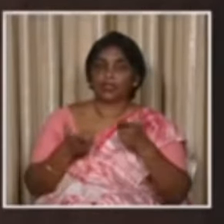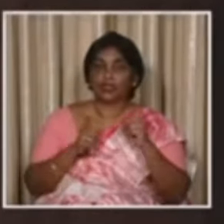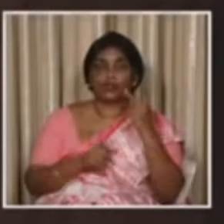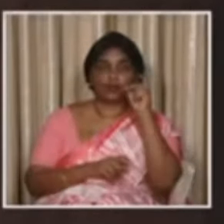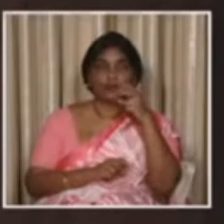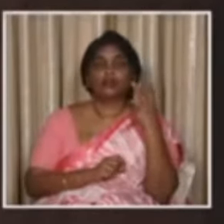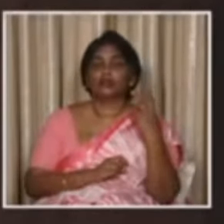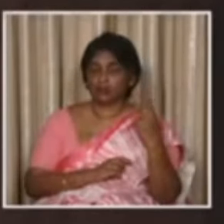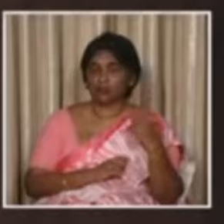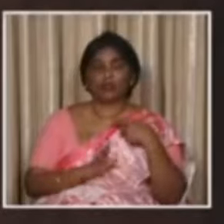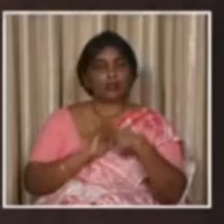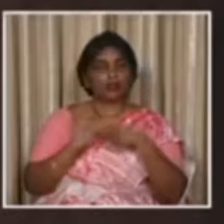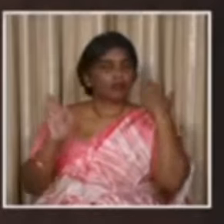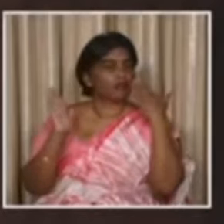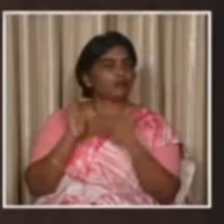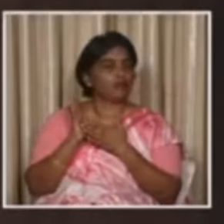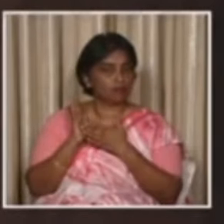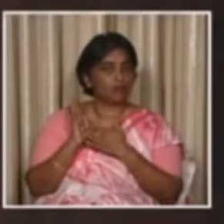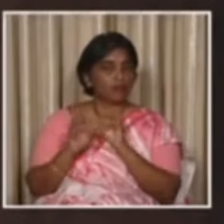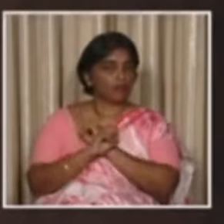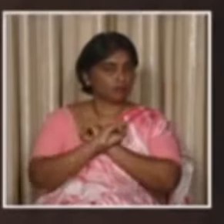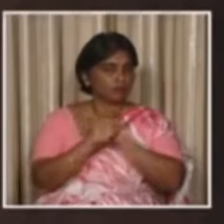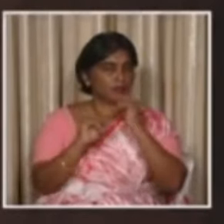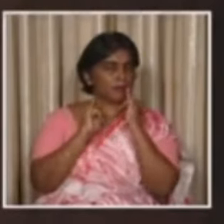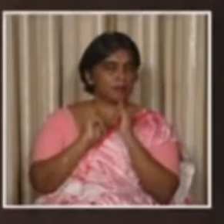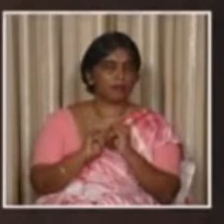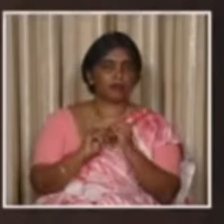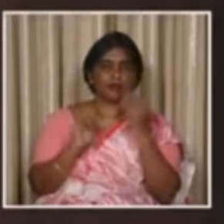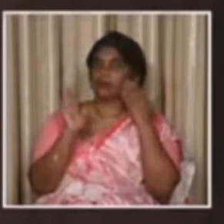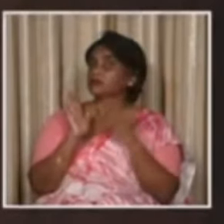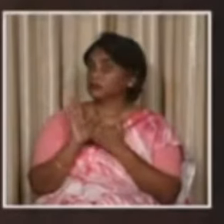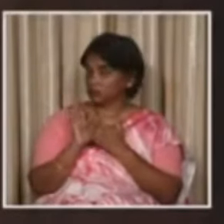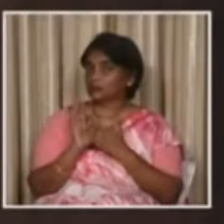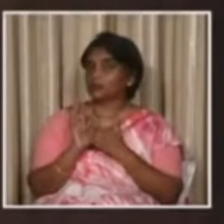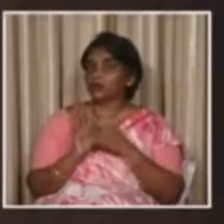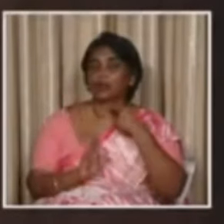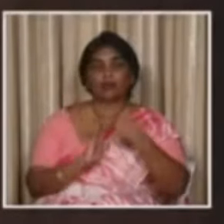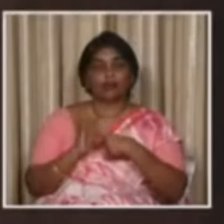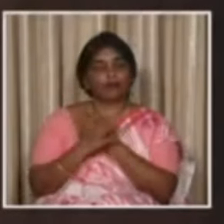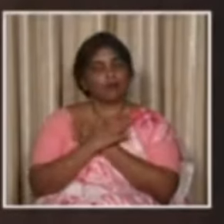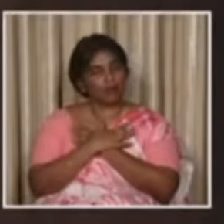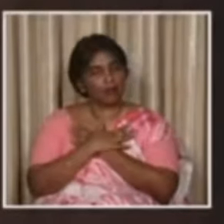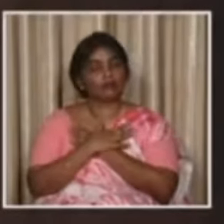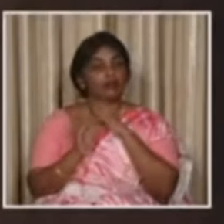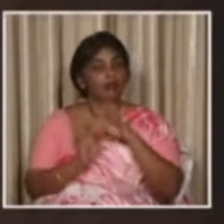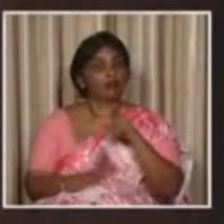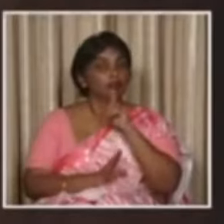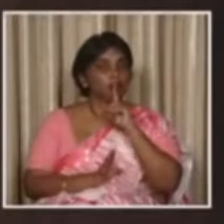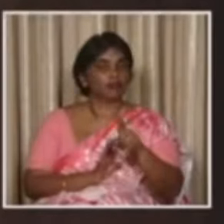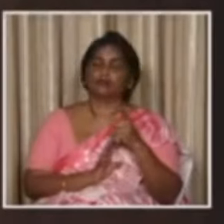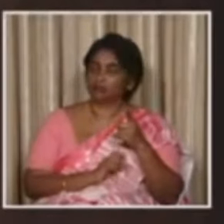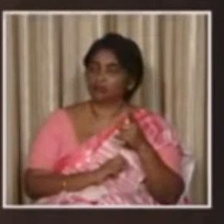දෙන්නේ ලංකාව පිළිබඳව දැම්මේ වැරදි අර්ථකථනයක්. ඔවුන් ලංකාවට ආදරෙයි. හැබැයි ඔවුන්ට සිද්ධ